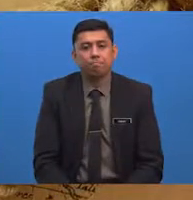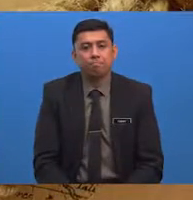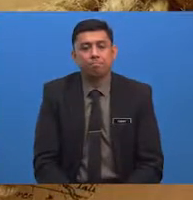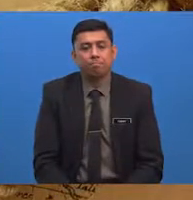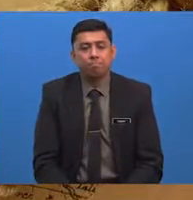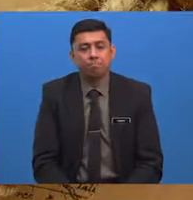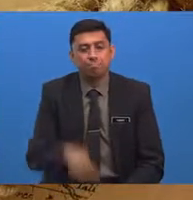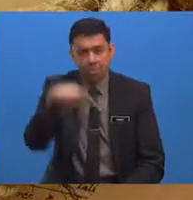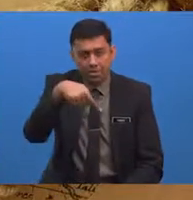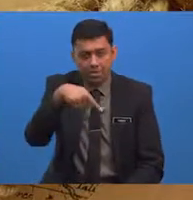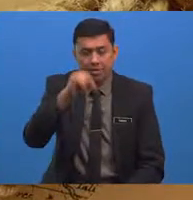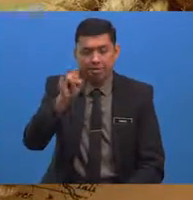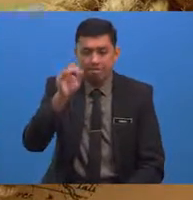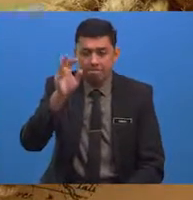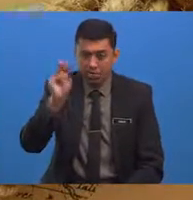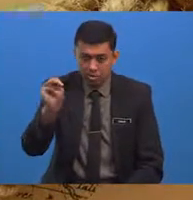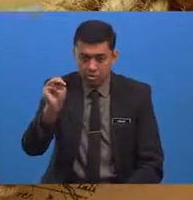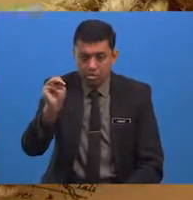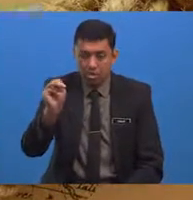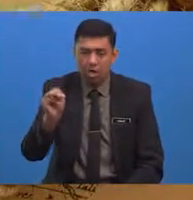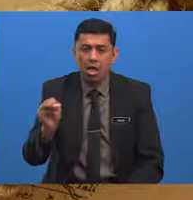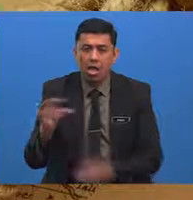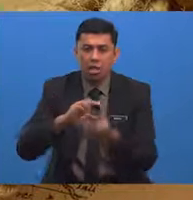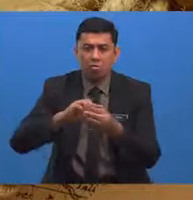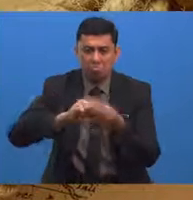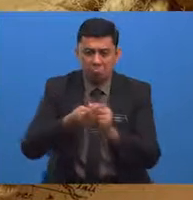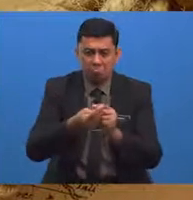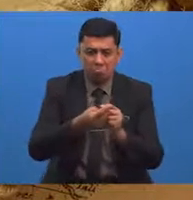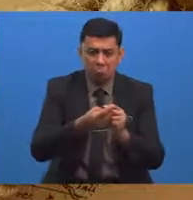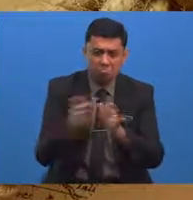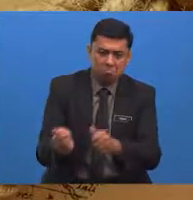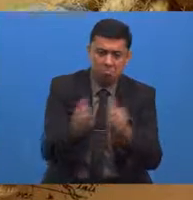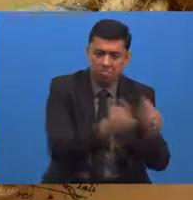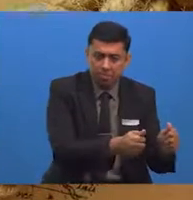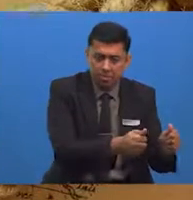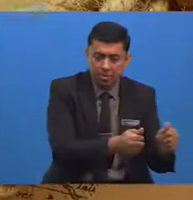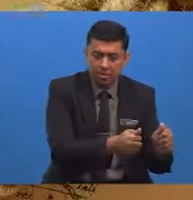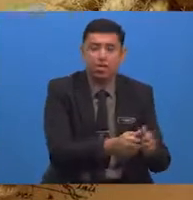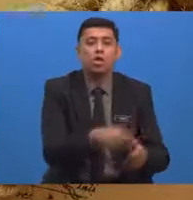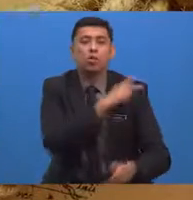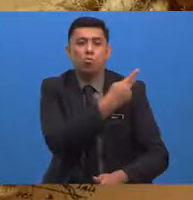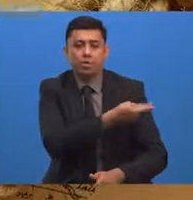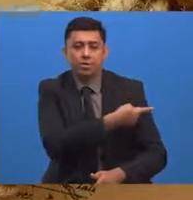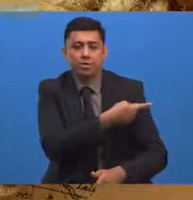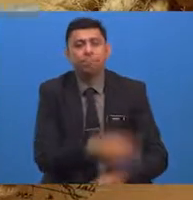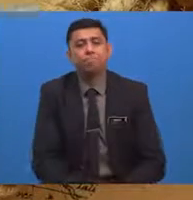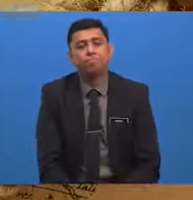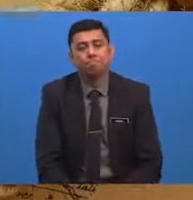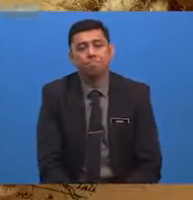Mahkota mengambil alih kuasa pentadbiran serta perdagangan antimoni dan emas daripada